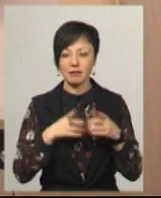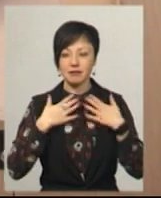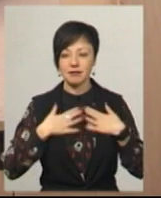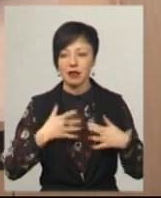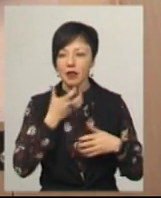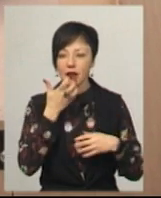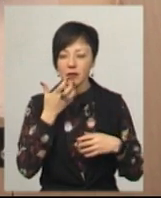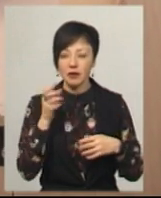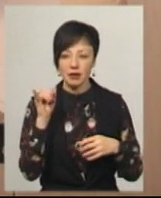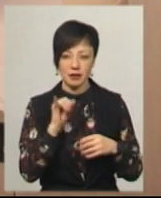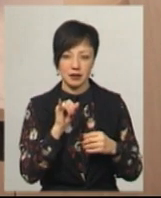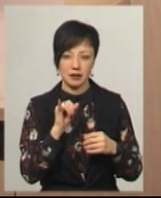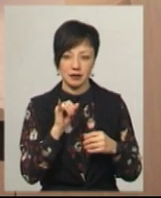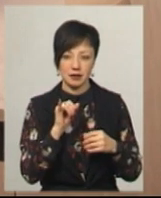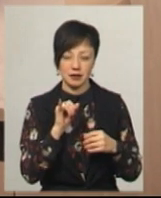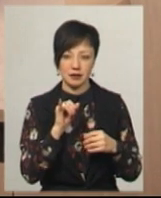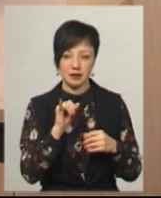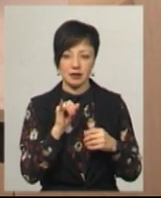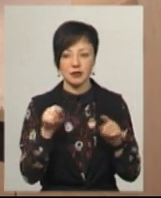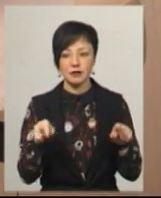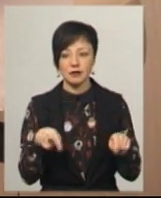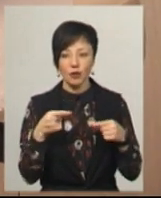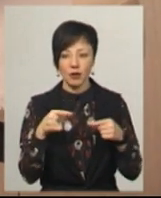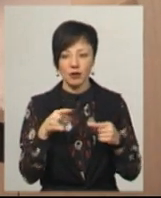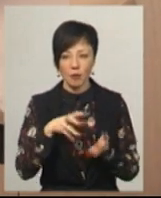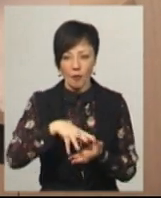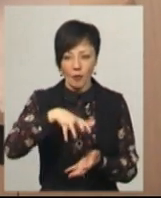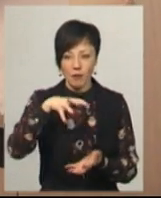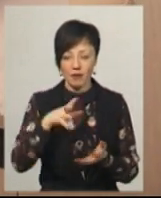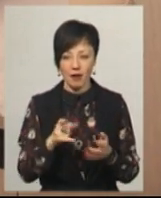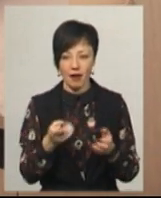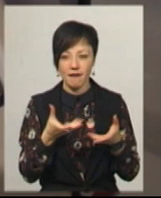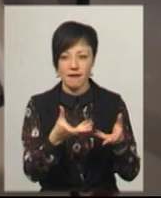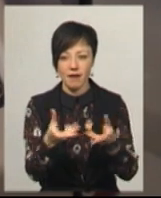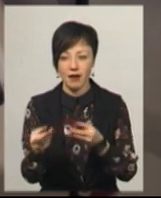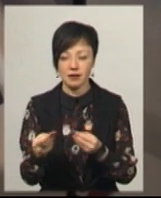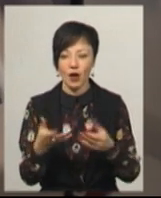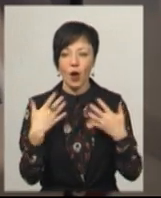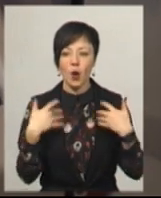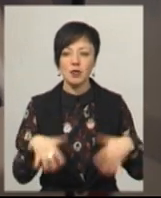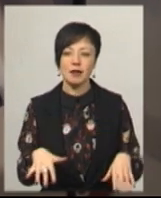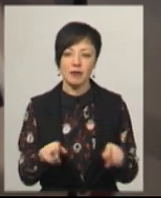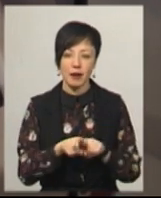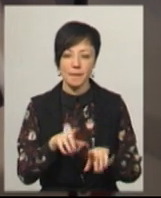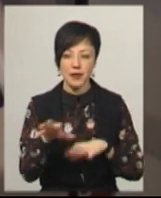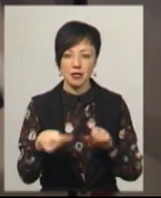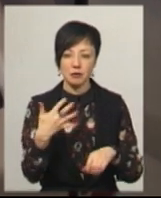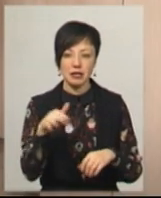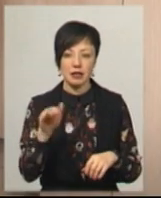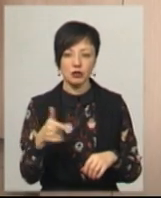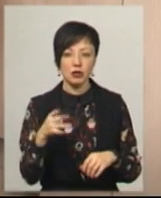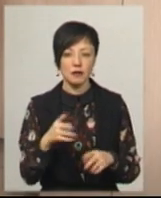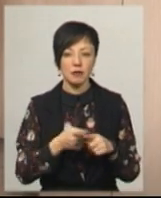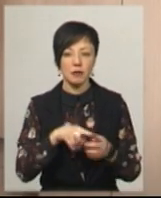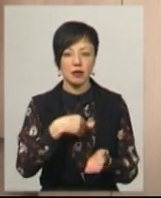гріє і трошечки створює такий вакуумний ефект. Ну, класно розслабляє. Масажер коштує 50 тисяч гривень. Його